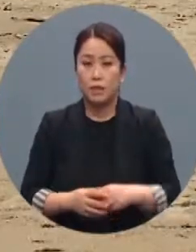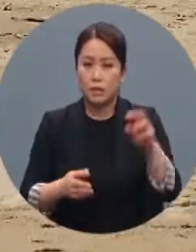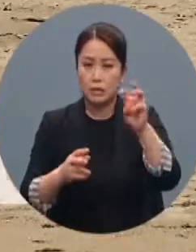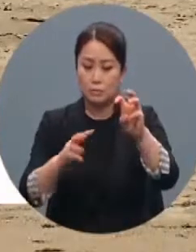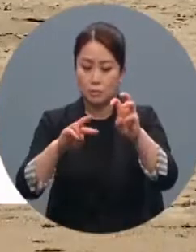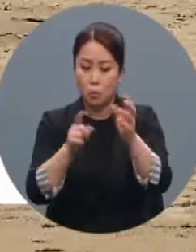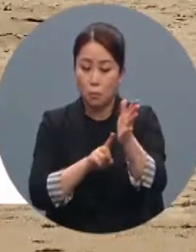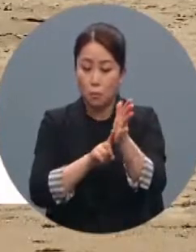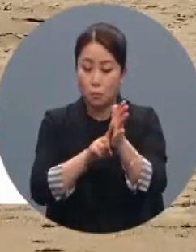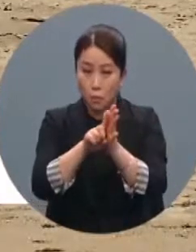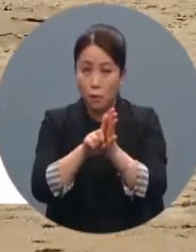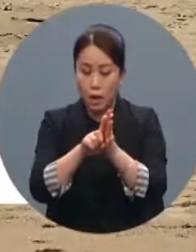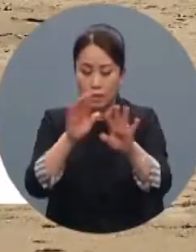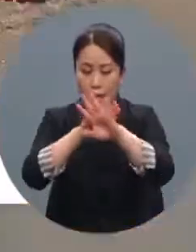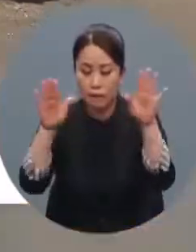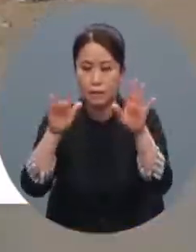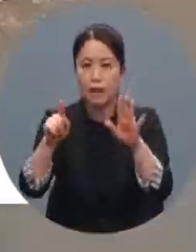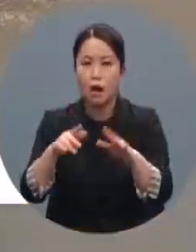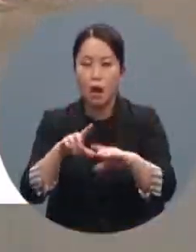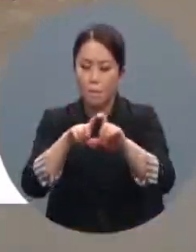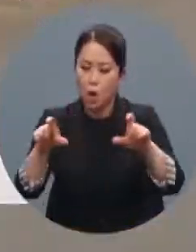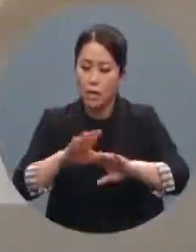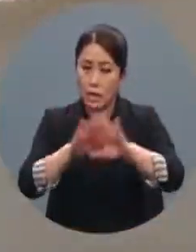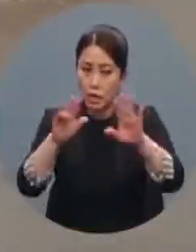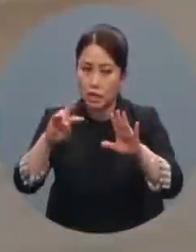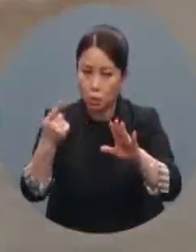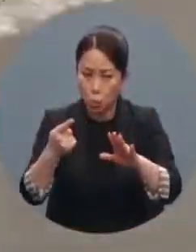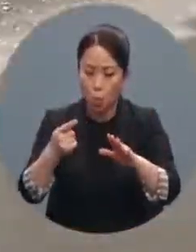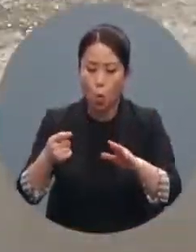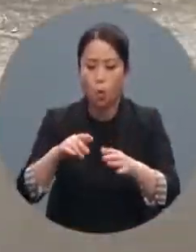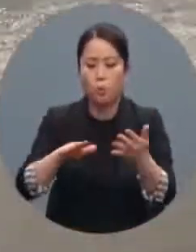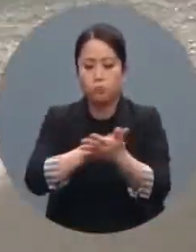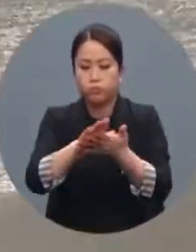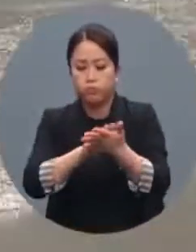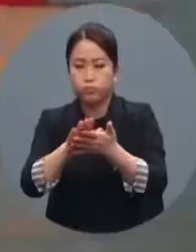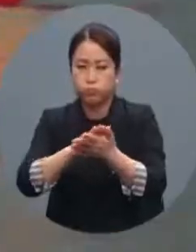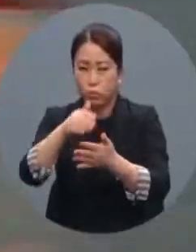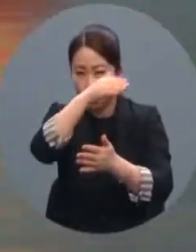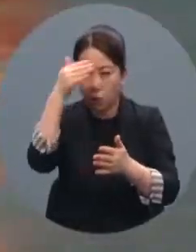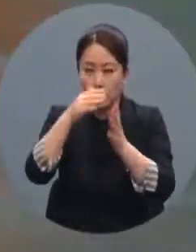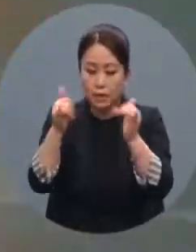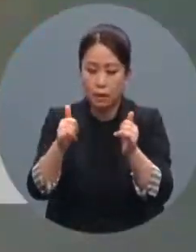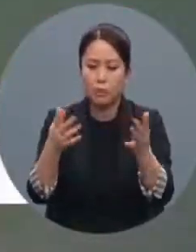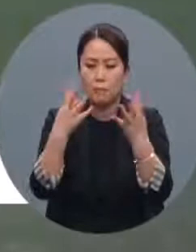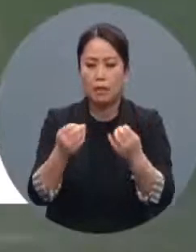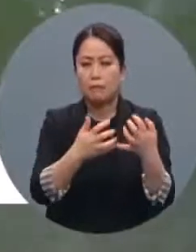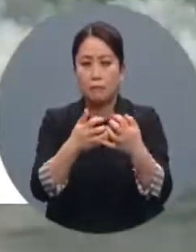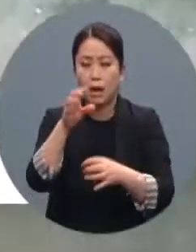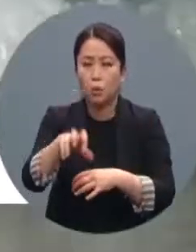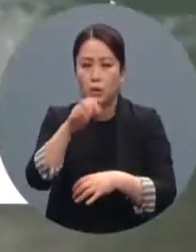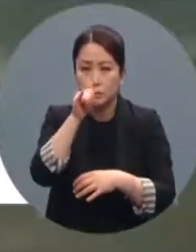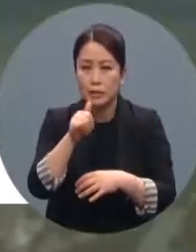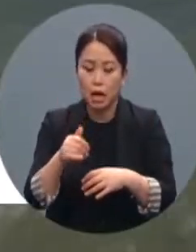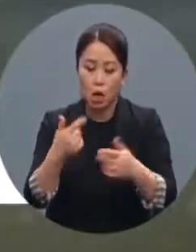30도에 육박하는 한낮 오후. 평일 낮인데도 해수욕장은 물놀이객들로 붐빕니다. 부산 7곳 해수욕장이